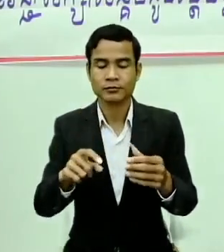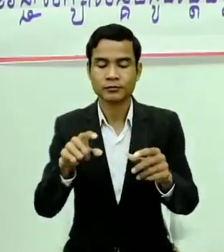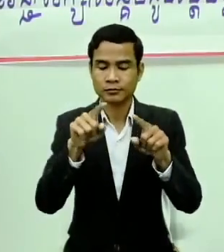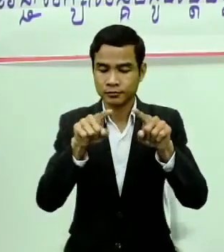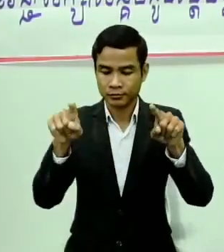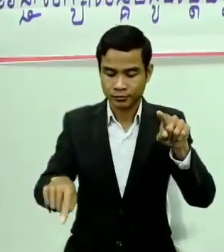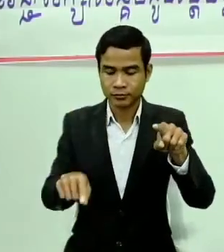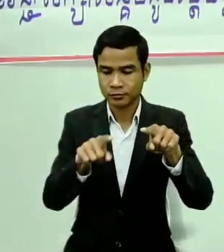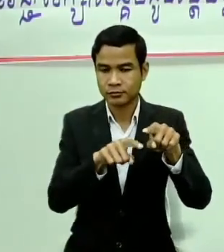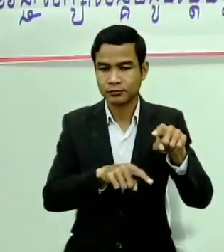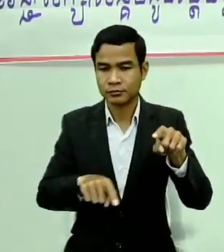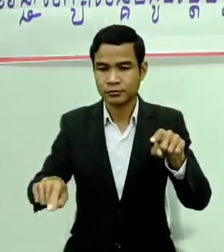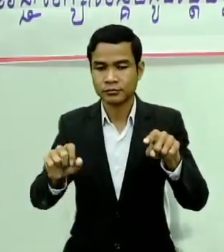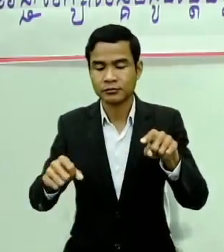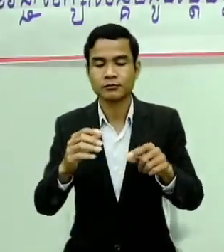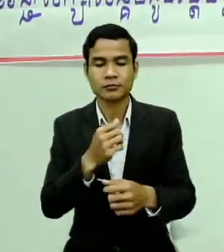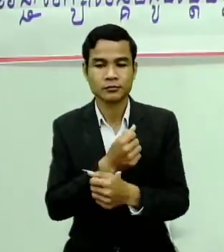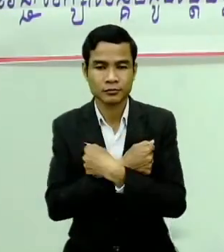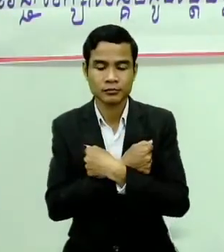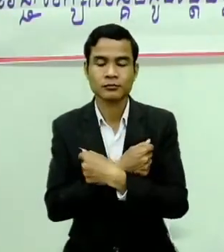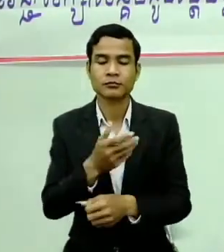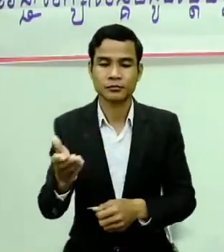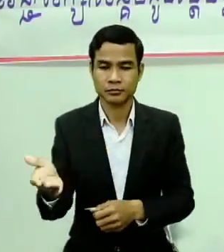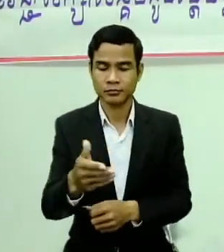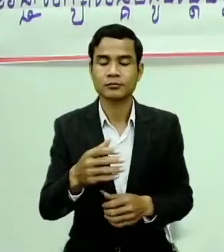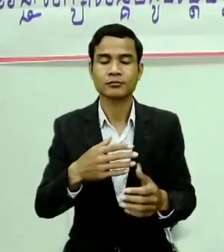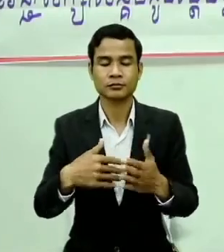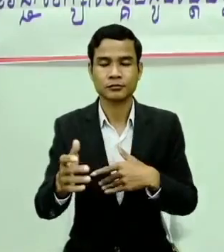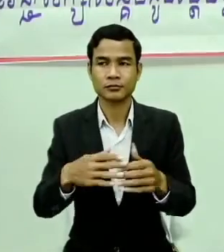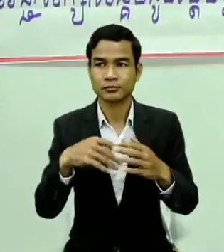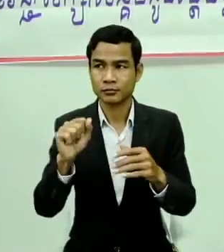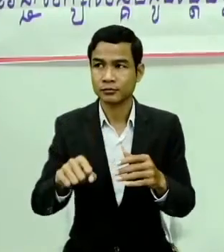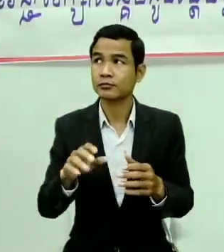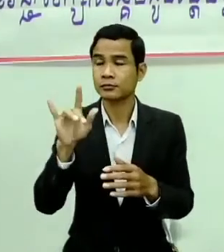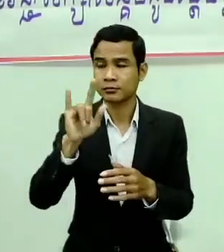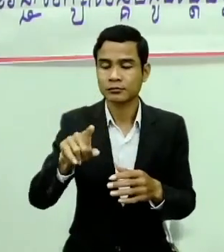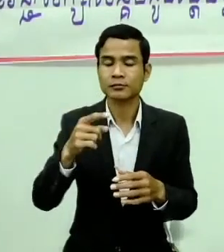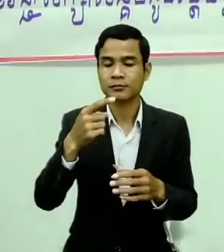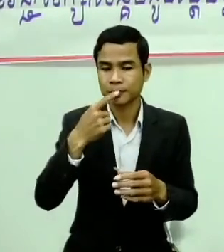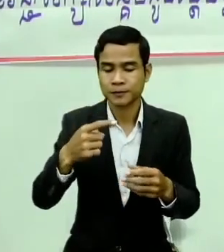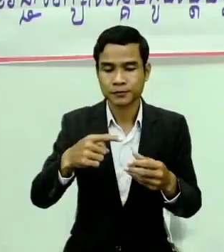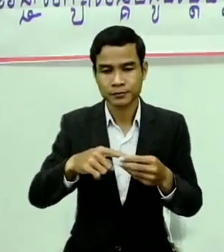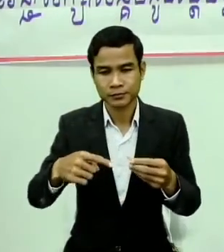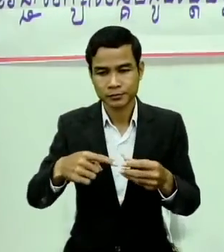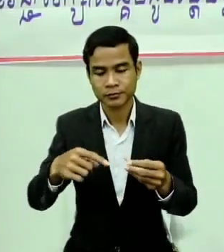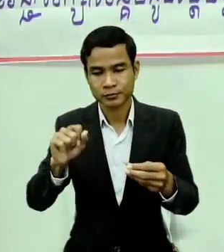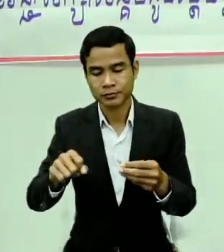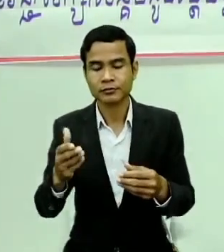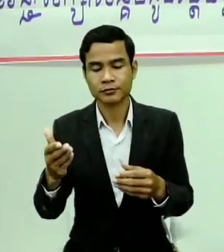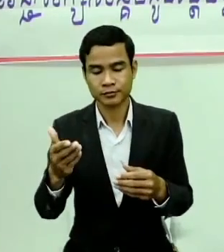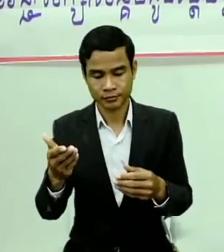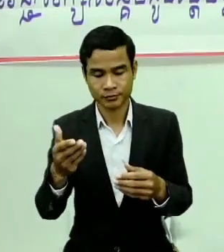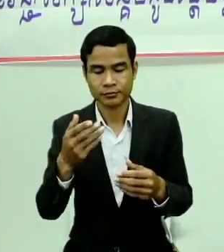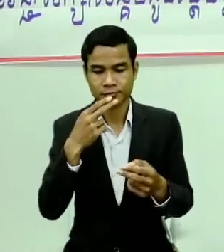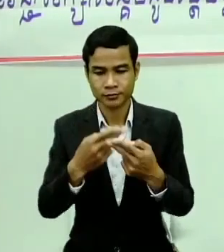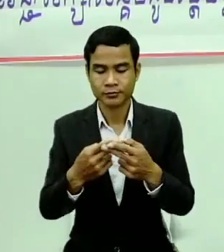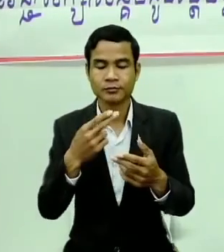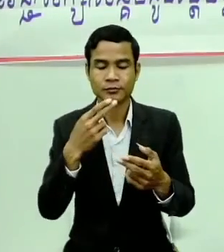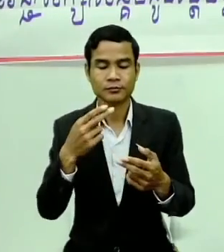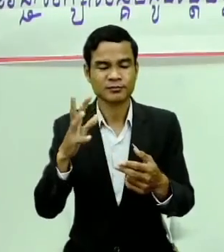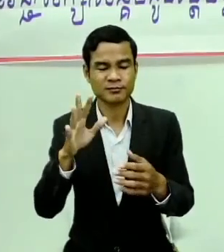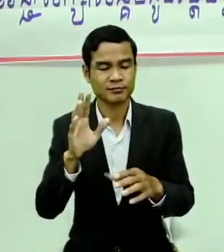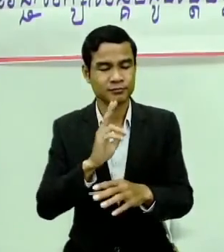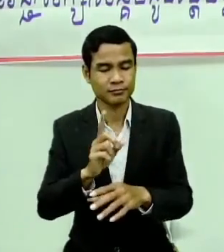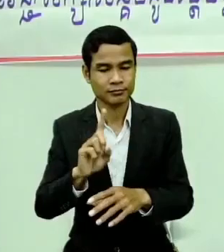vinh ấy tam cá chân này ca sẵn lãnh phong con. Anh ấy cực đôi khi đá con ai trao bị cơ hòm ba. Tại nếu không chùm lái sống con trao nè con